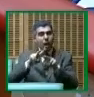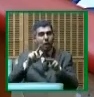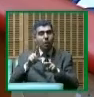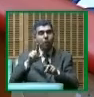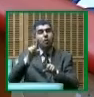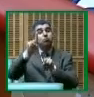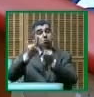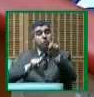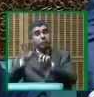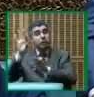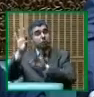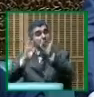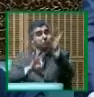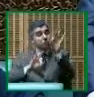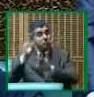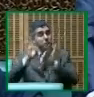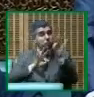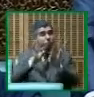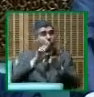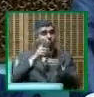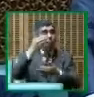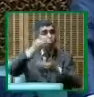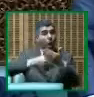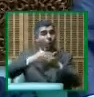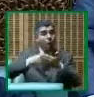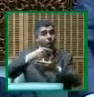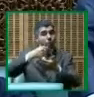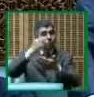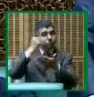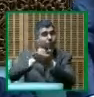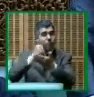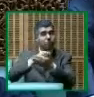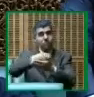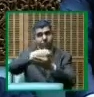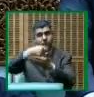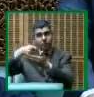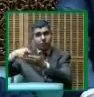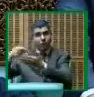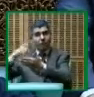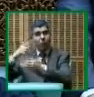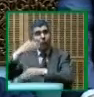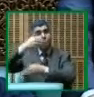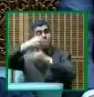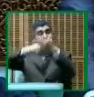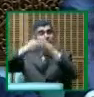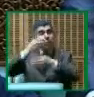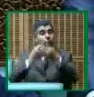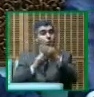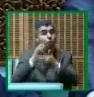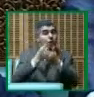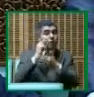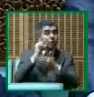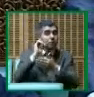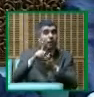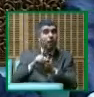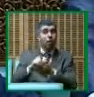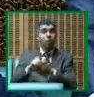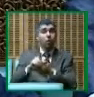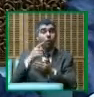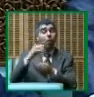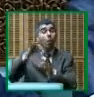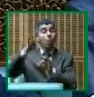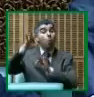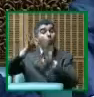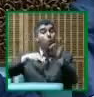فلننتظر نتائج البحث، لكن هناك مسؤوليات واضحة تتعلق بمن يعطي الرخص،